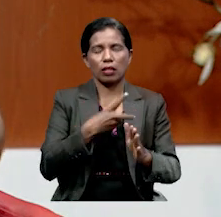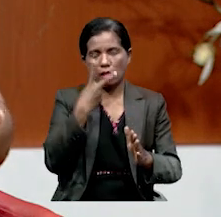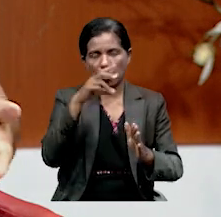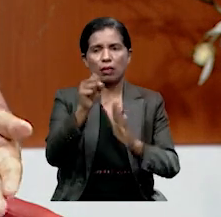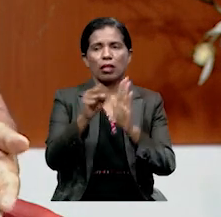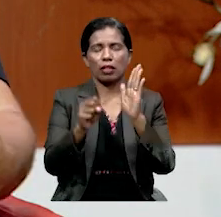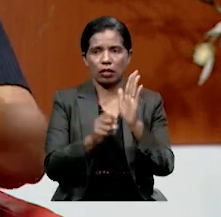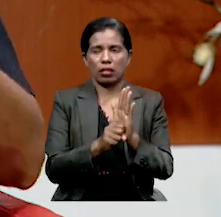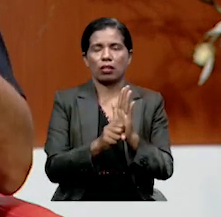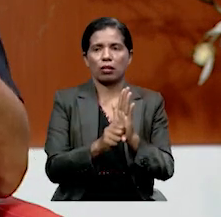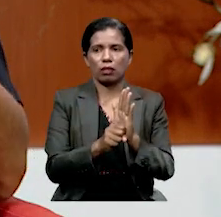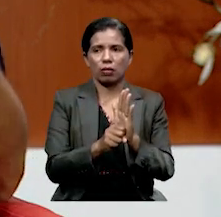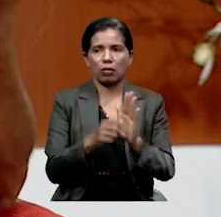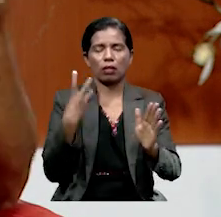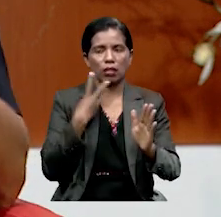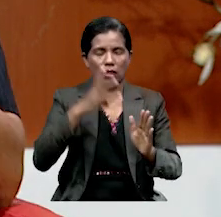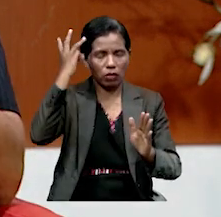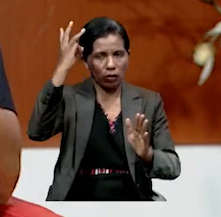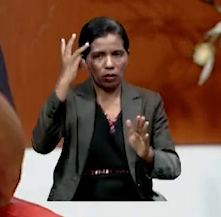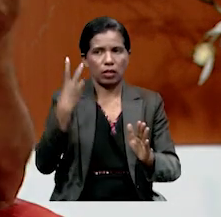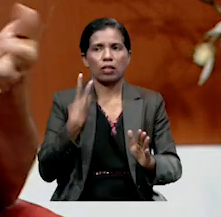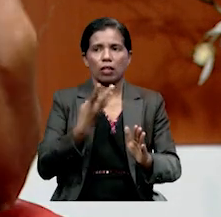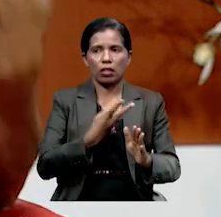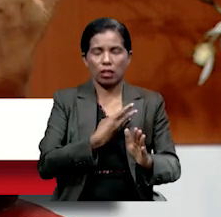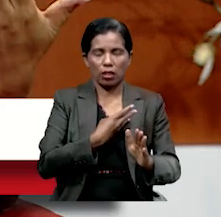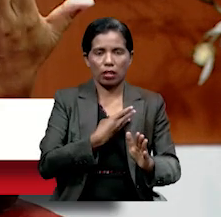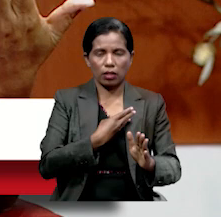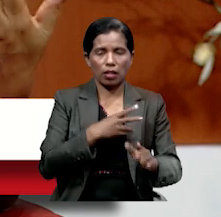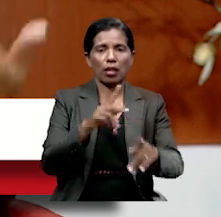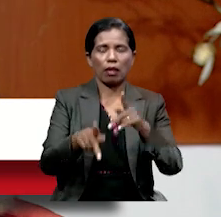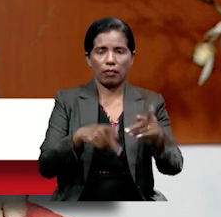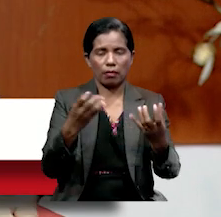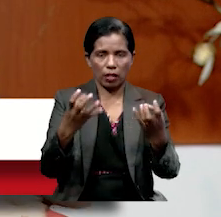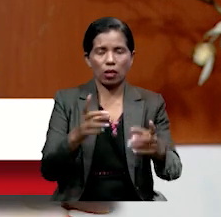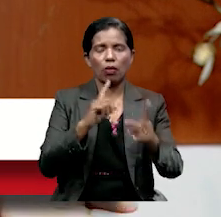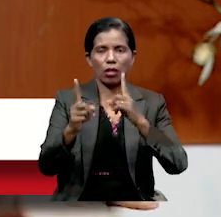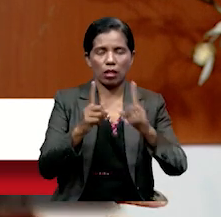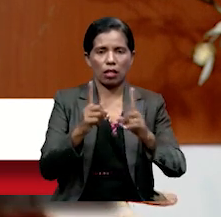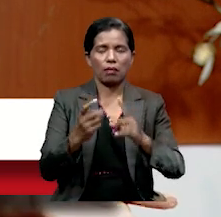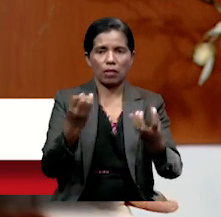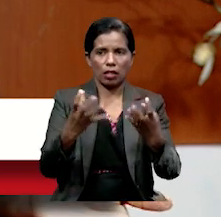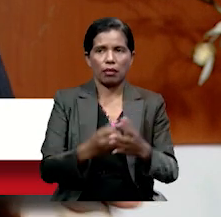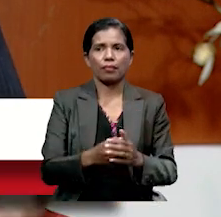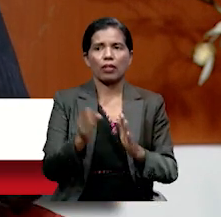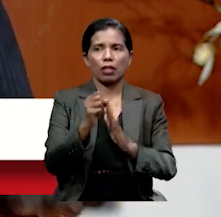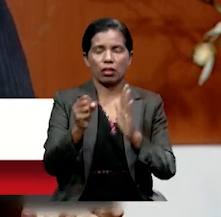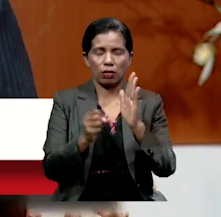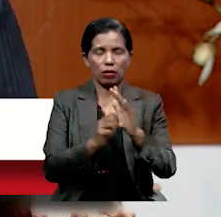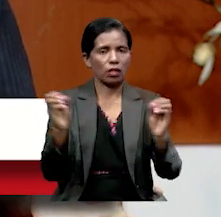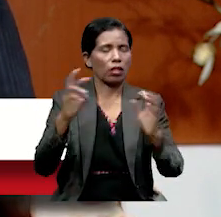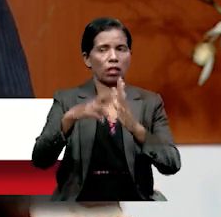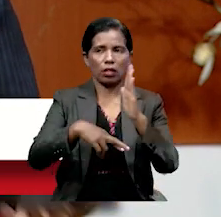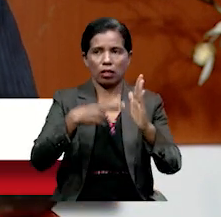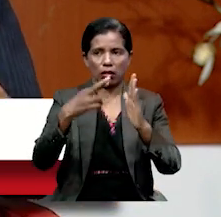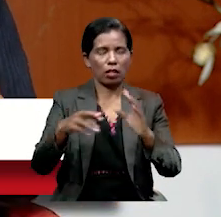ne, kari kite ni preocupasaun se durante ne militante sira kestiona bebeik, i estatutu ne ia la regula